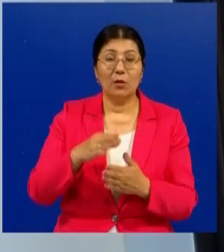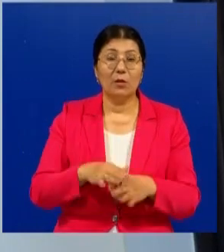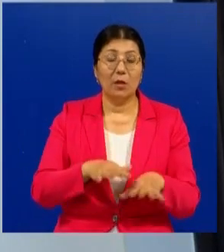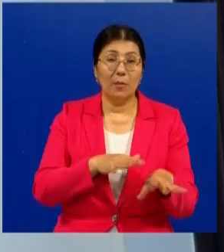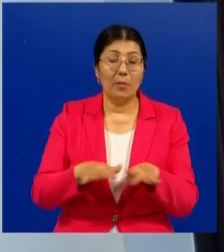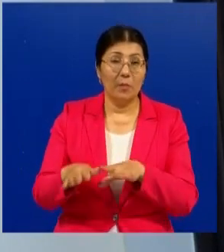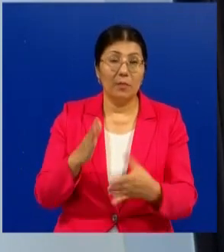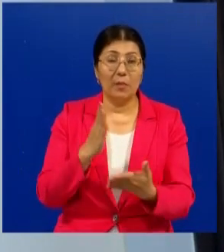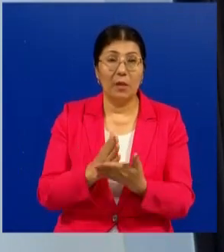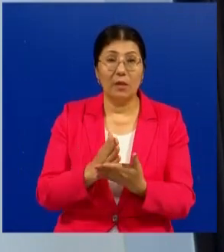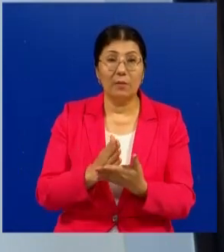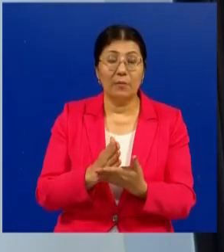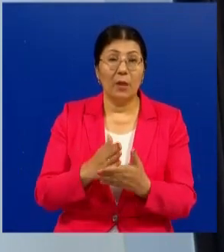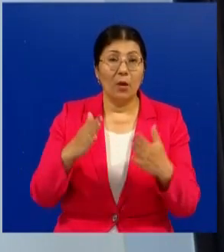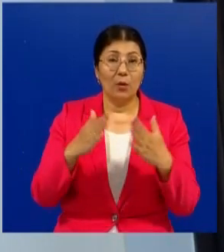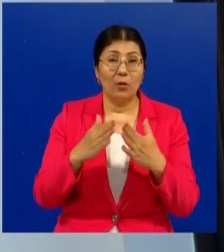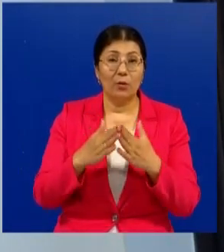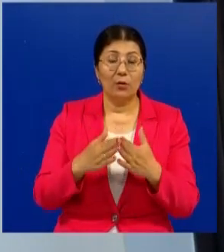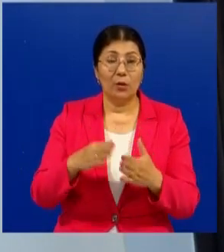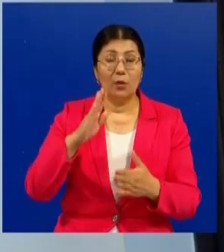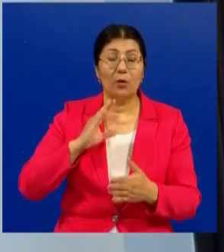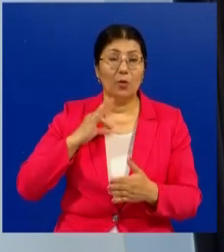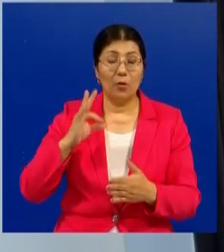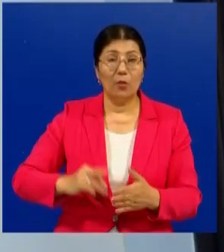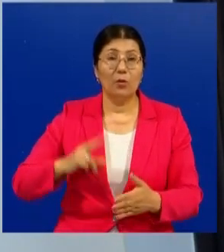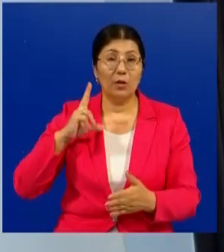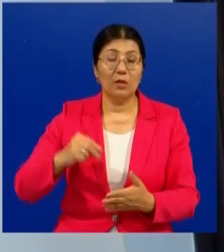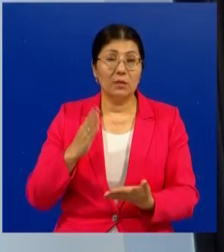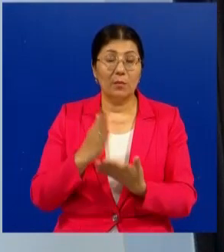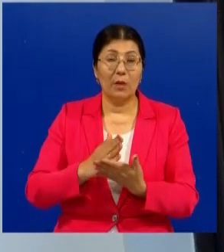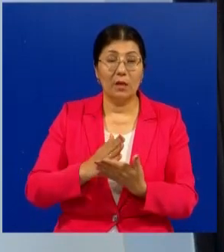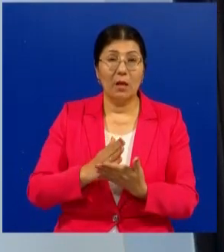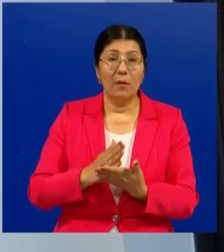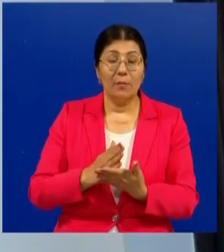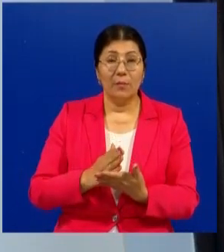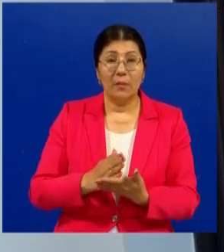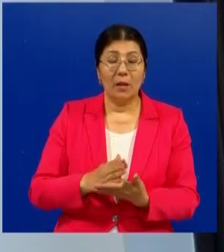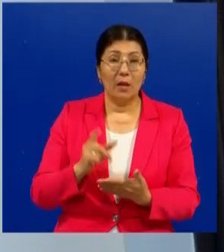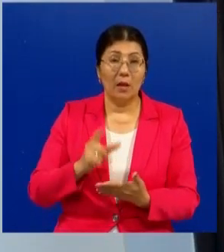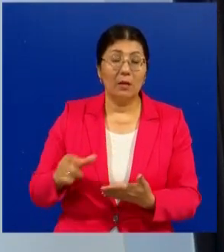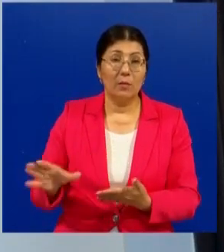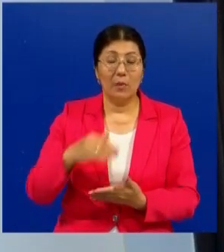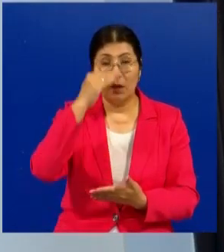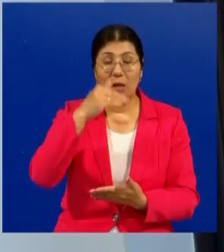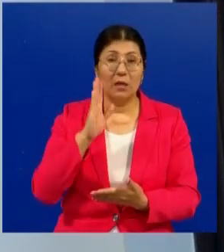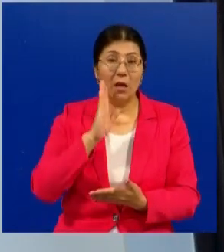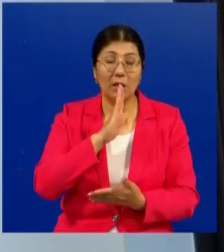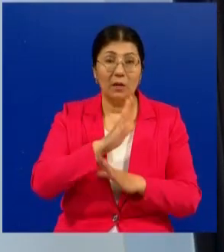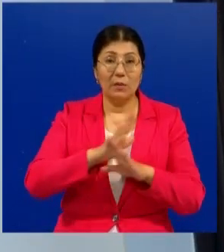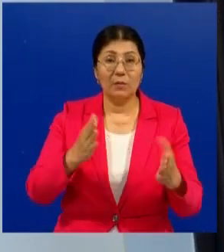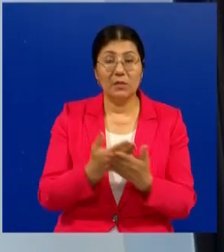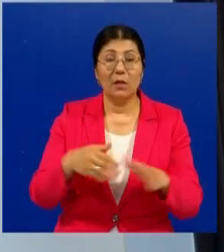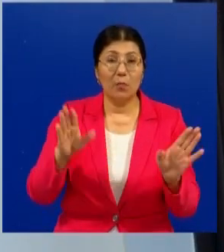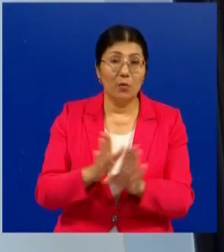бәрі музыкант болмайтын сияқты, үйінде ұл қыз бар адамның бәрінде біз ата-ана деп айтуға қиын. Себебі ол пианиноның тілін біліп,